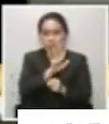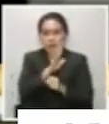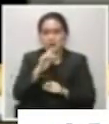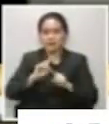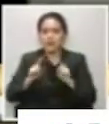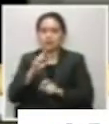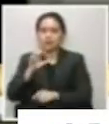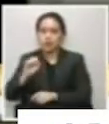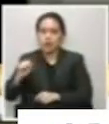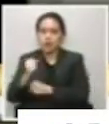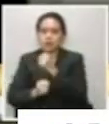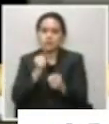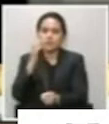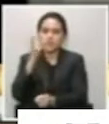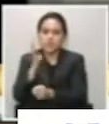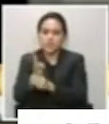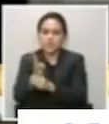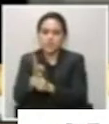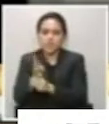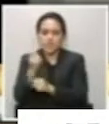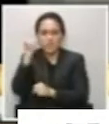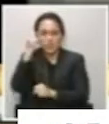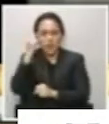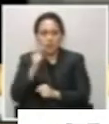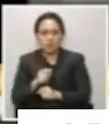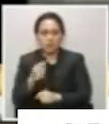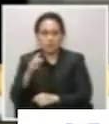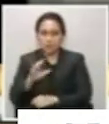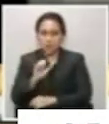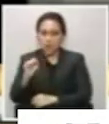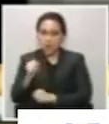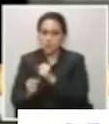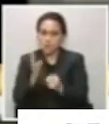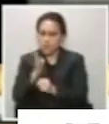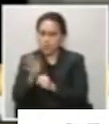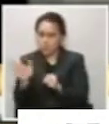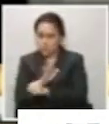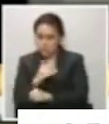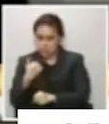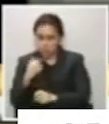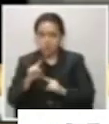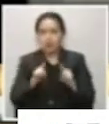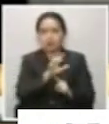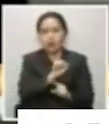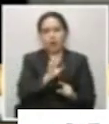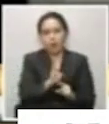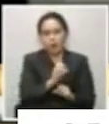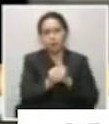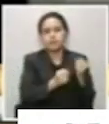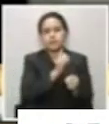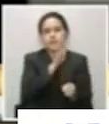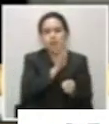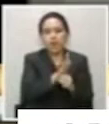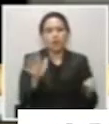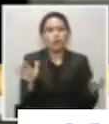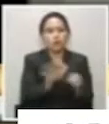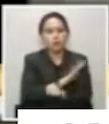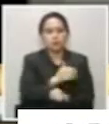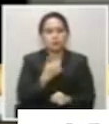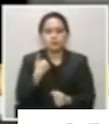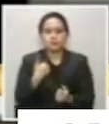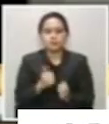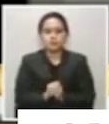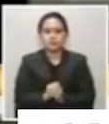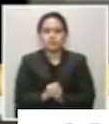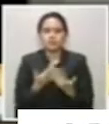ปีอยู่ถึงหรือเปล่าก็ไม่ทราบแต่สว.อยู่5ปีในวาระ5ปีของ